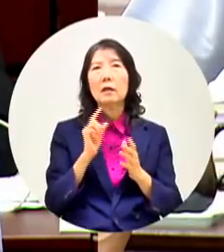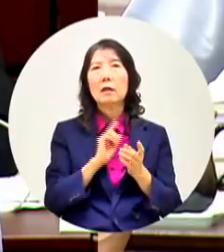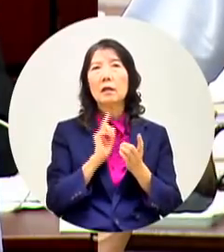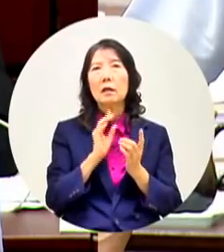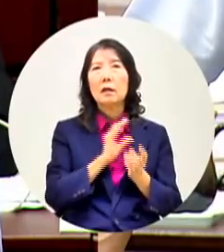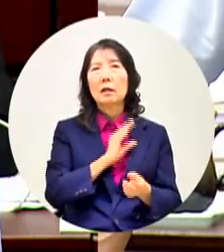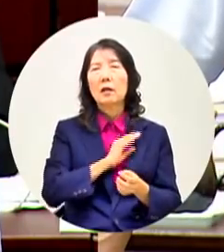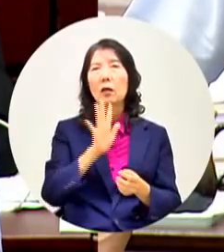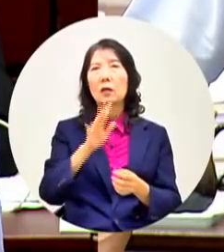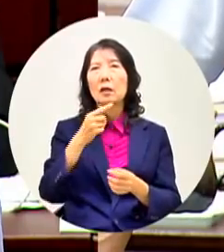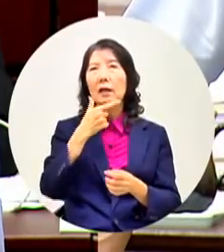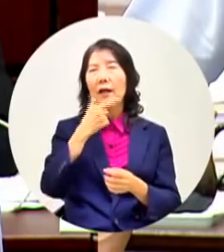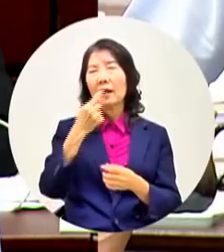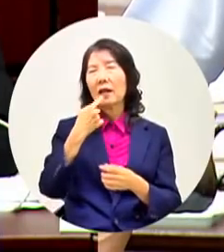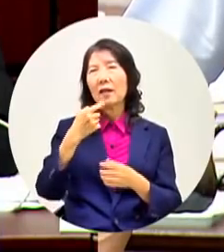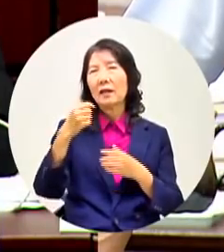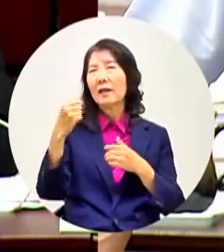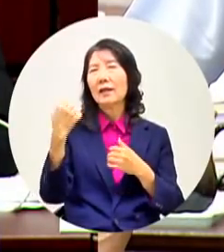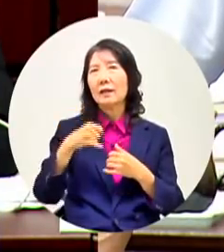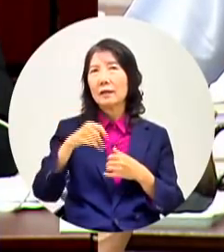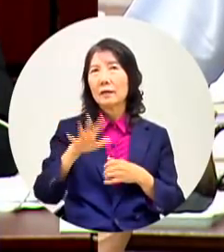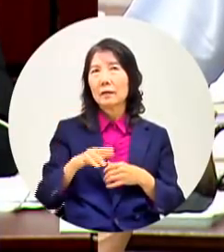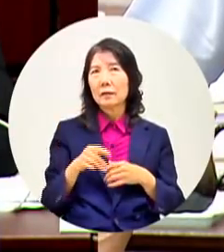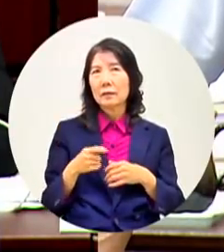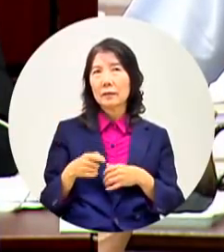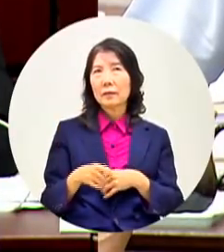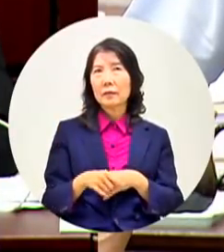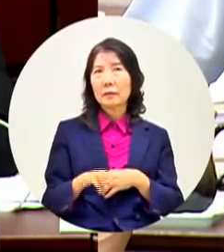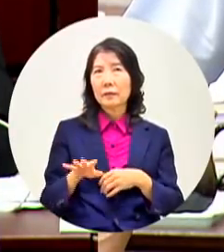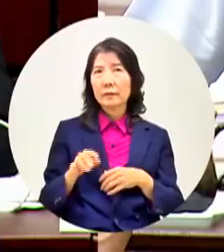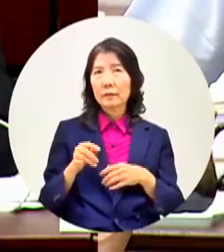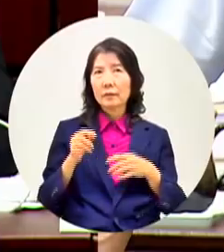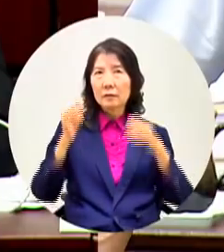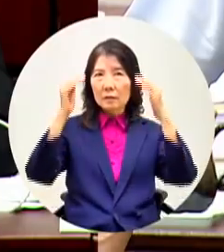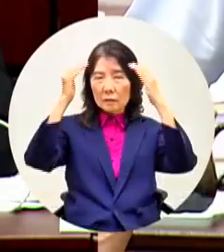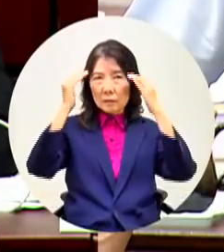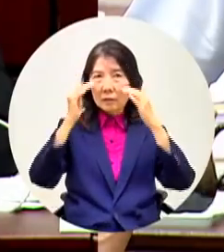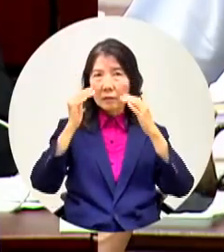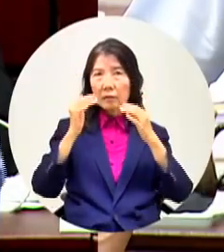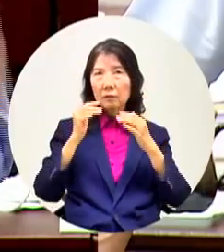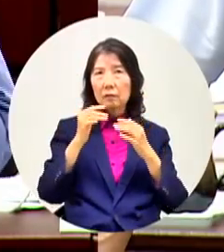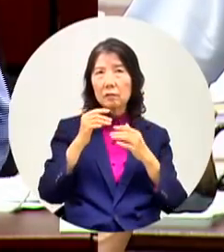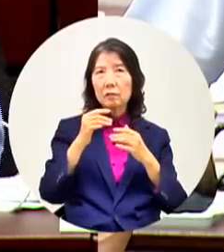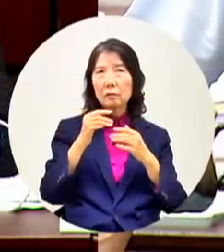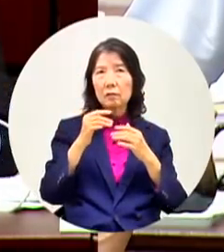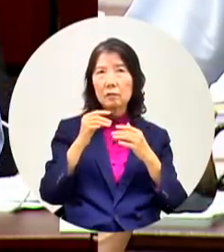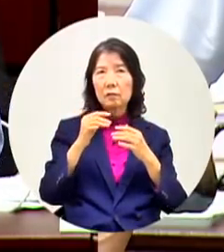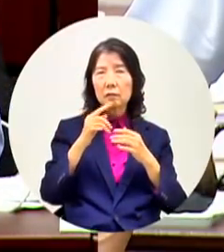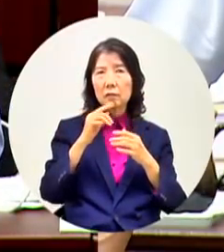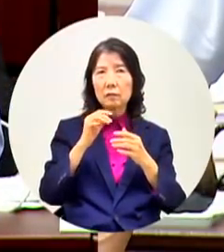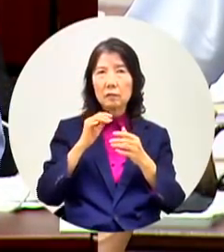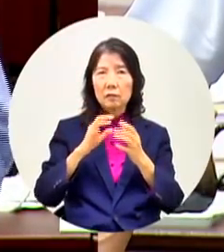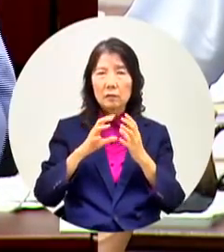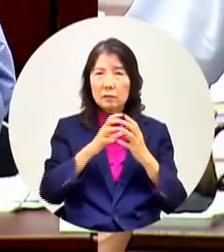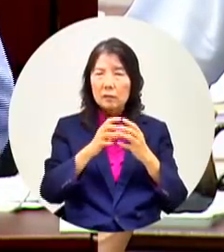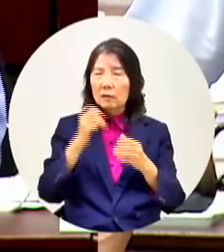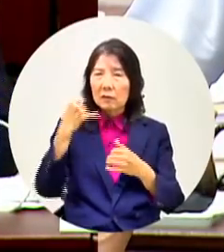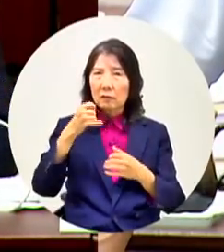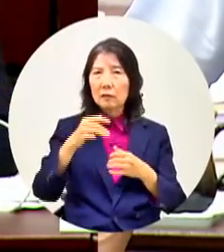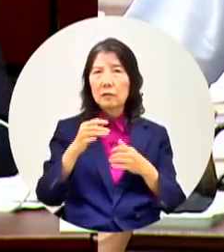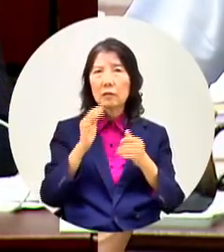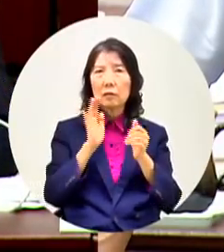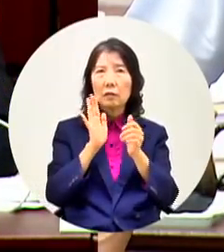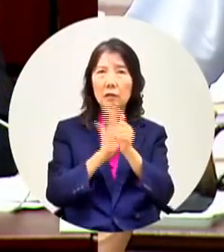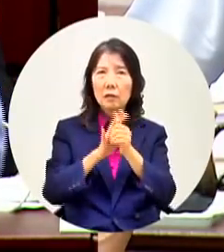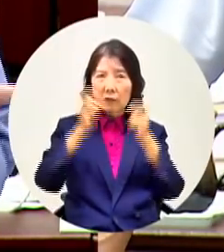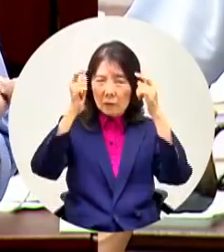雄市长韩国瑜，唱衰我们的团队，对高雄没有任何帮助。我们有几个指标，我跟汉忠议员报